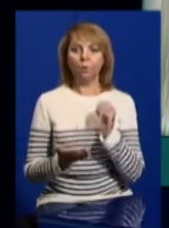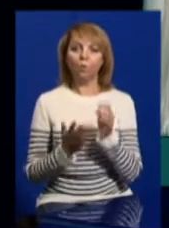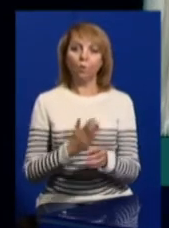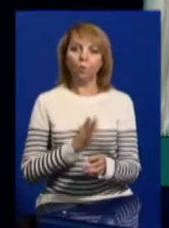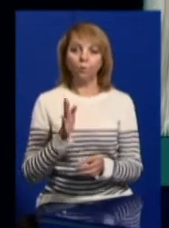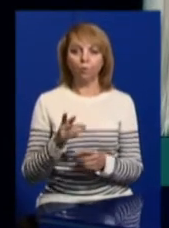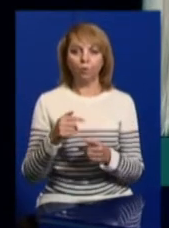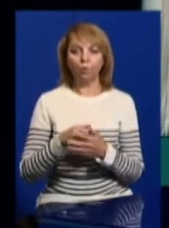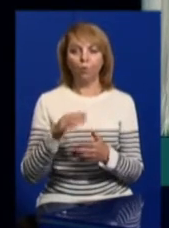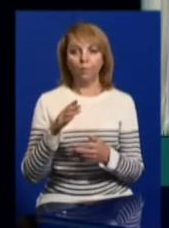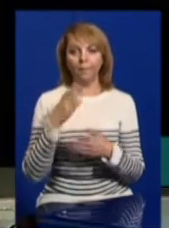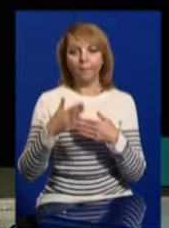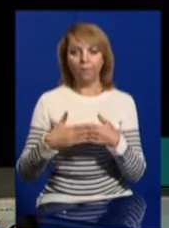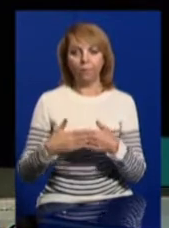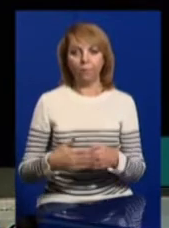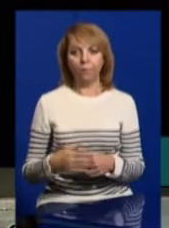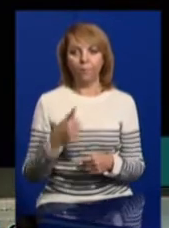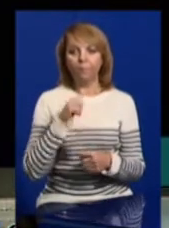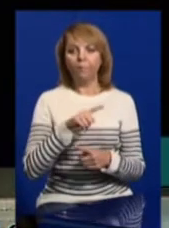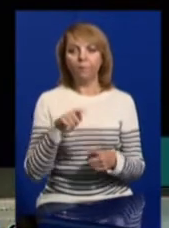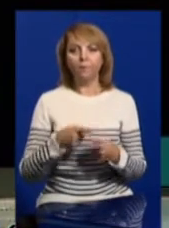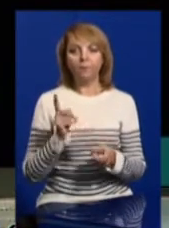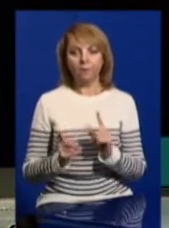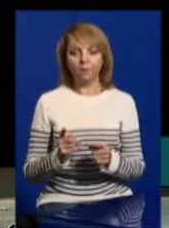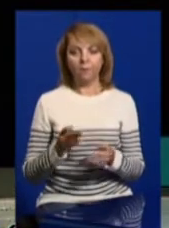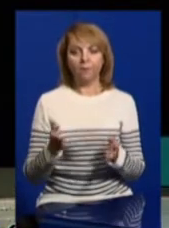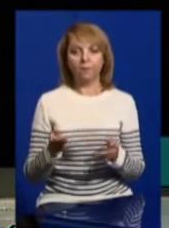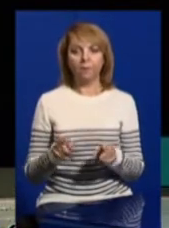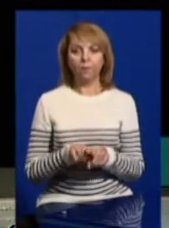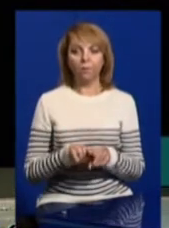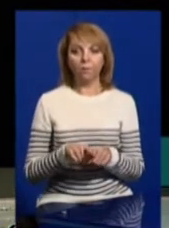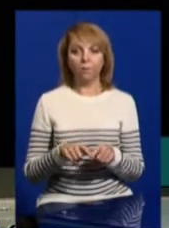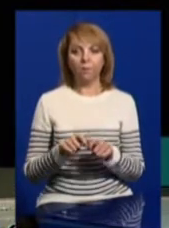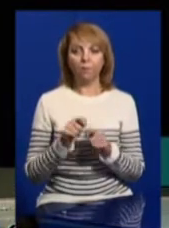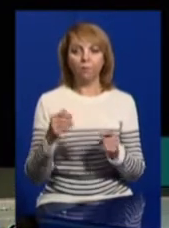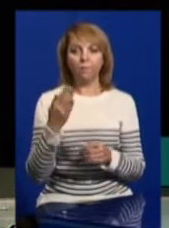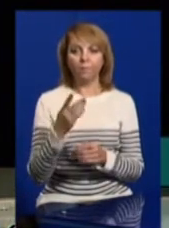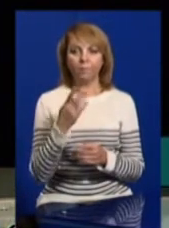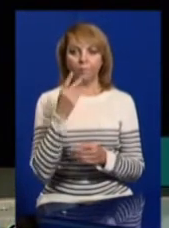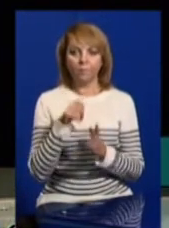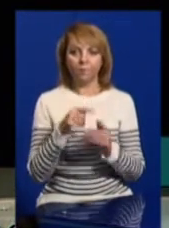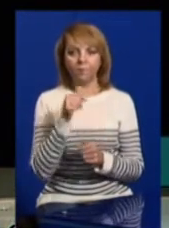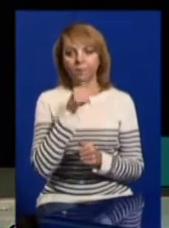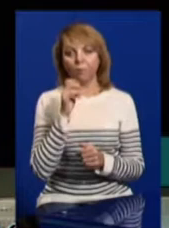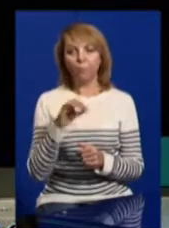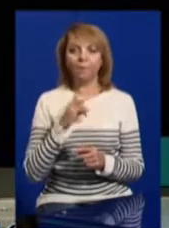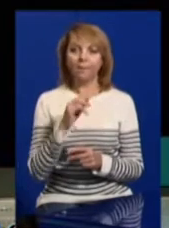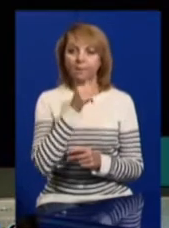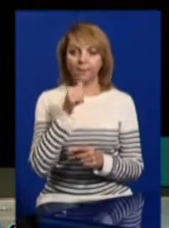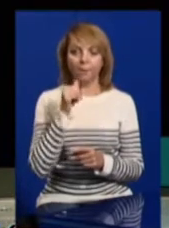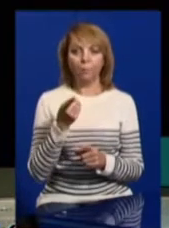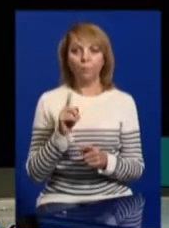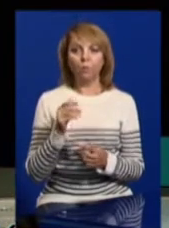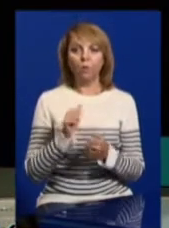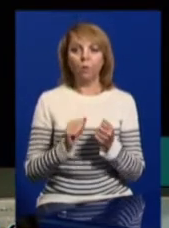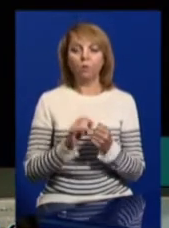до вироку? Ну, це питання я дійсно вам такий відкрию певний секрет, але може і не секрет, бо кожен